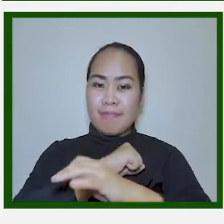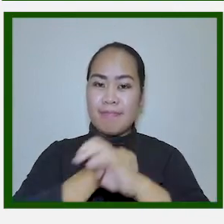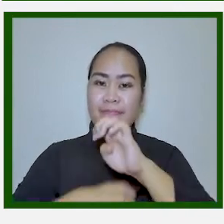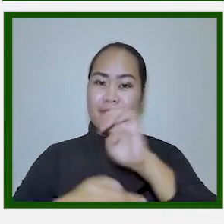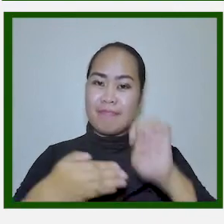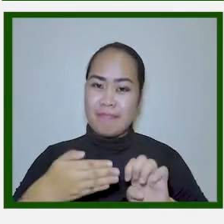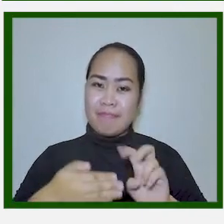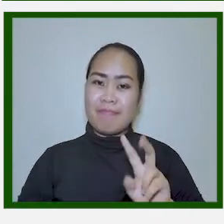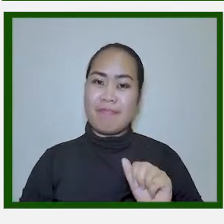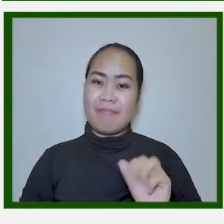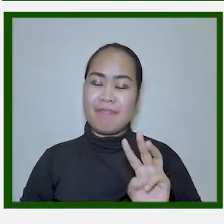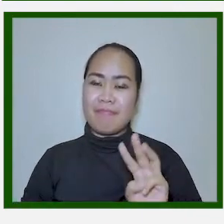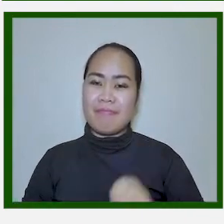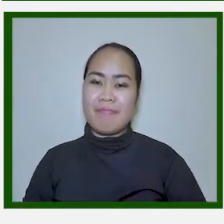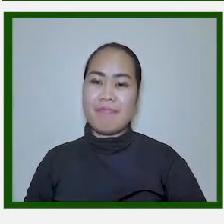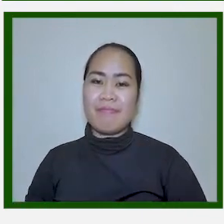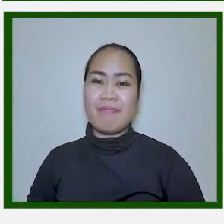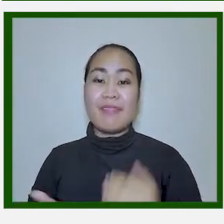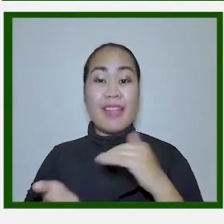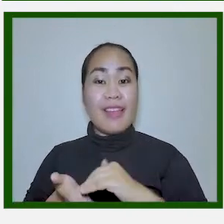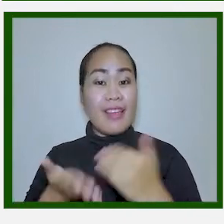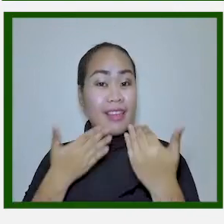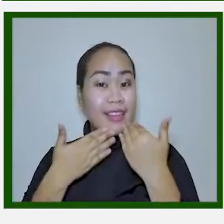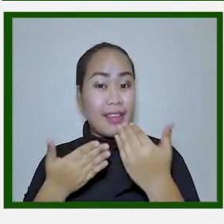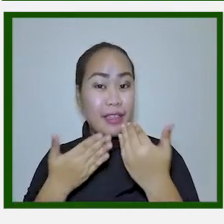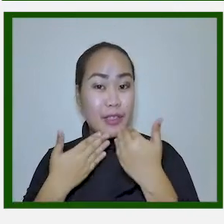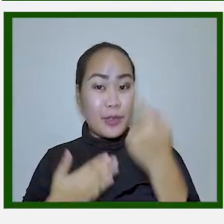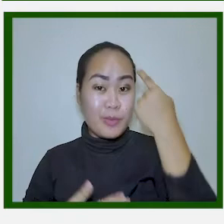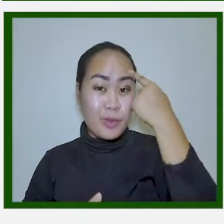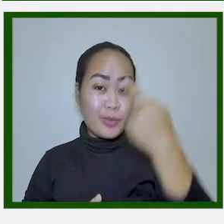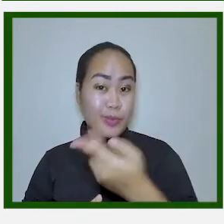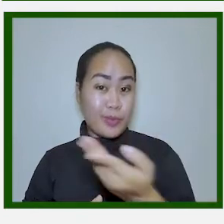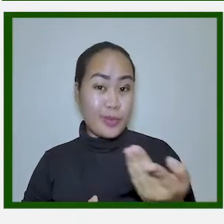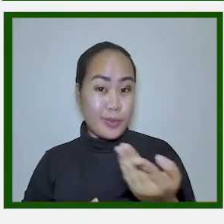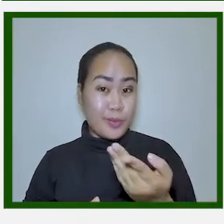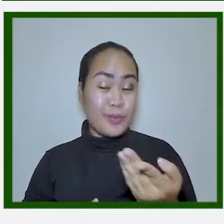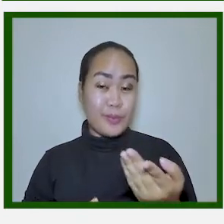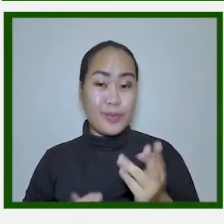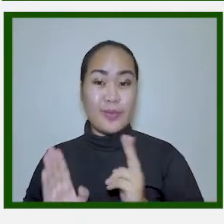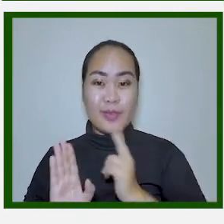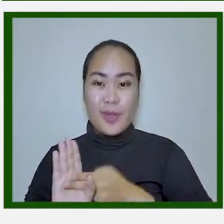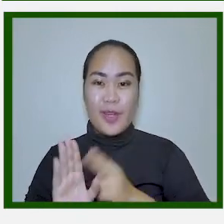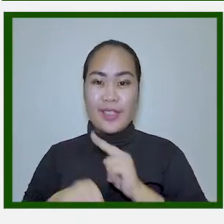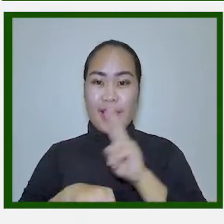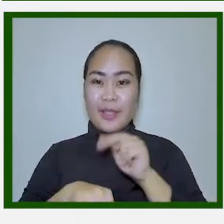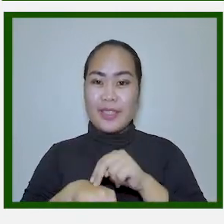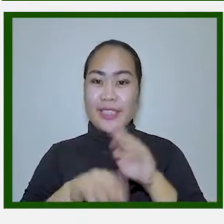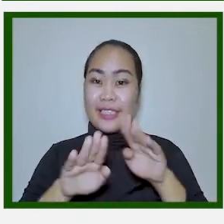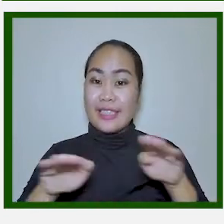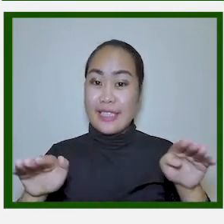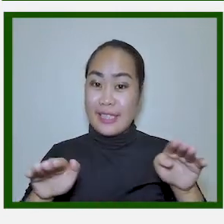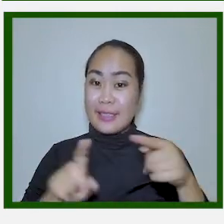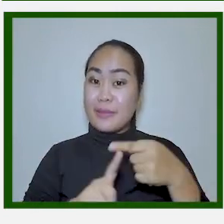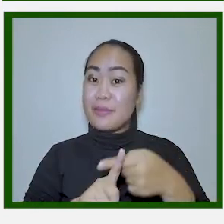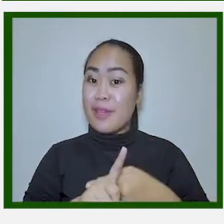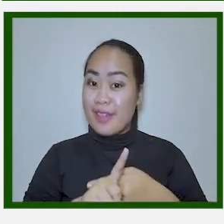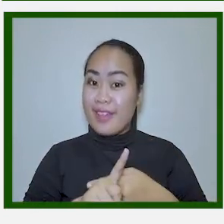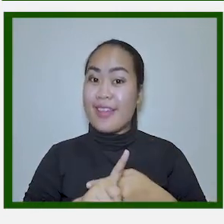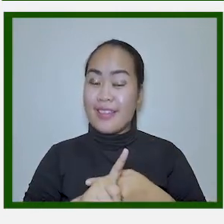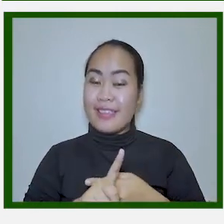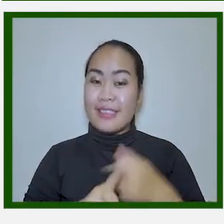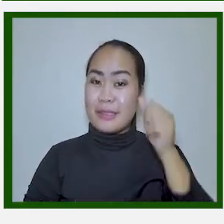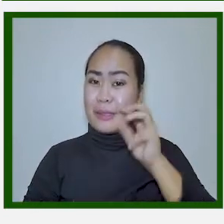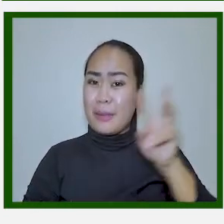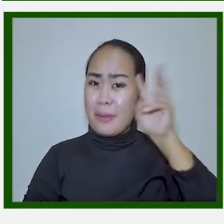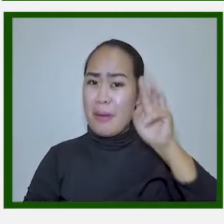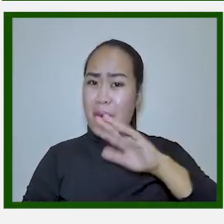kami nagpapasalamat din po sa lahat ng mga nakiisa sa ating pagdiriwang ng National Children's Month, ano? So, alam naman po natin, no,